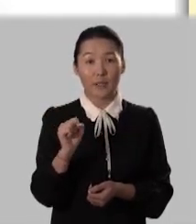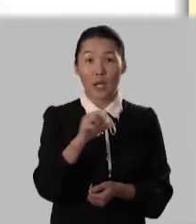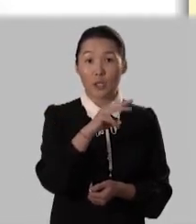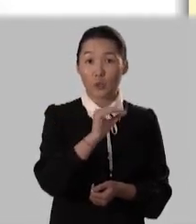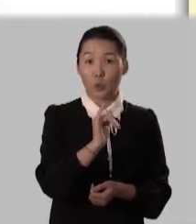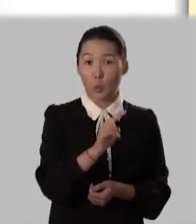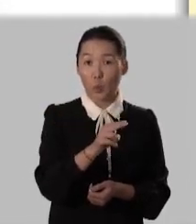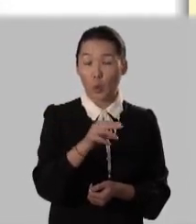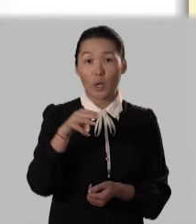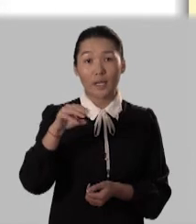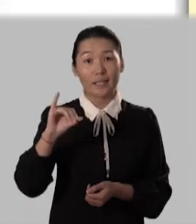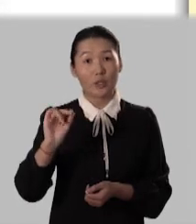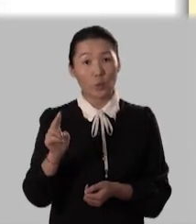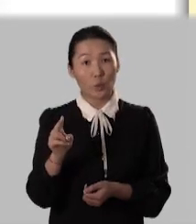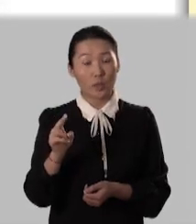тук-тук